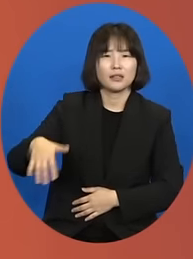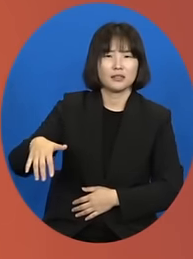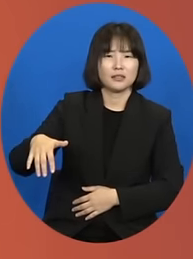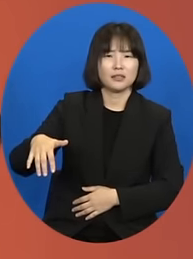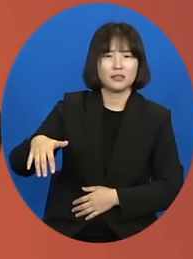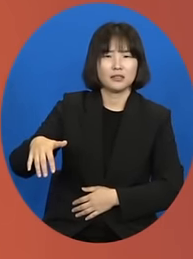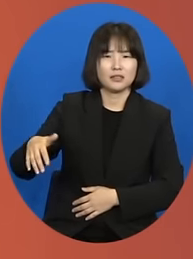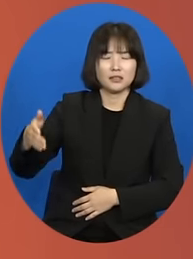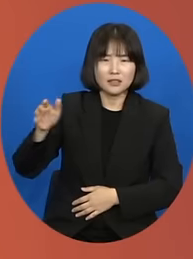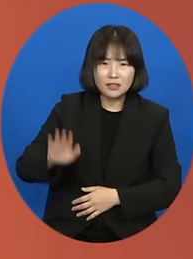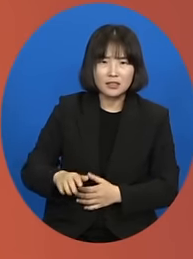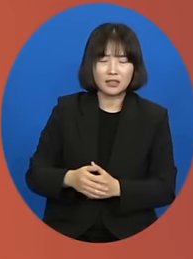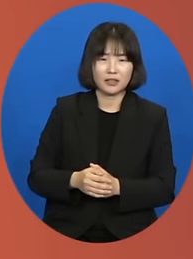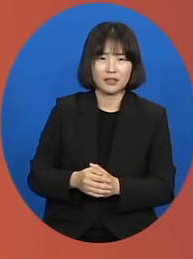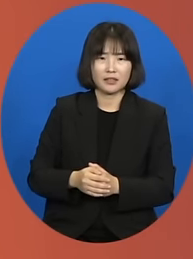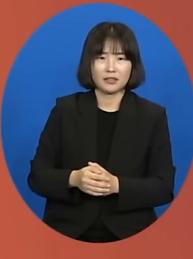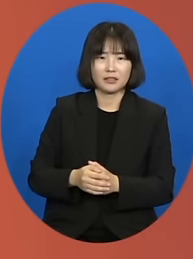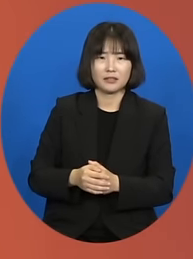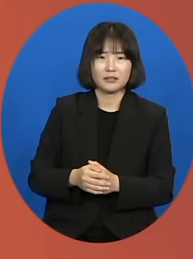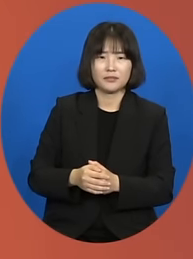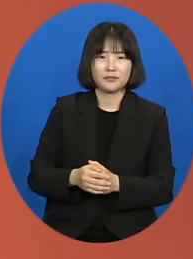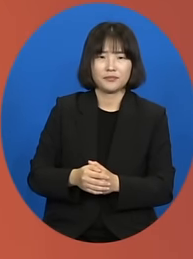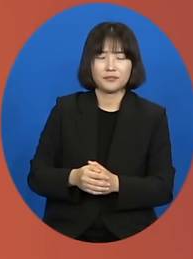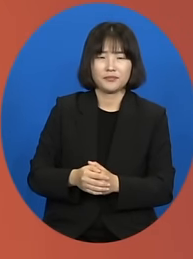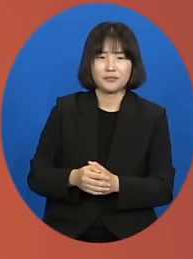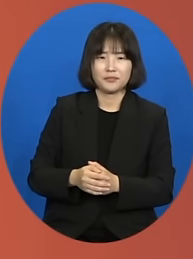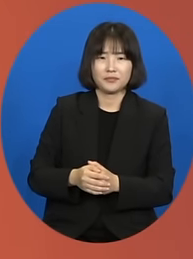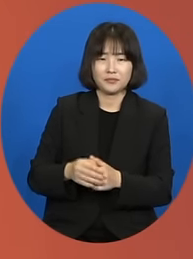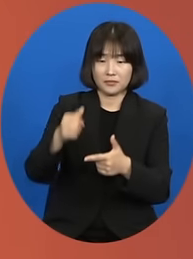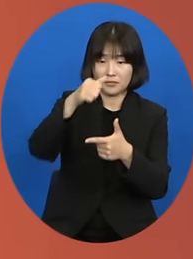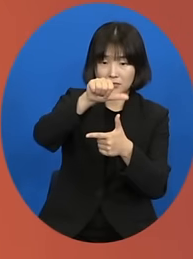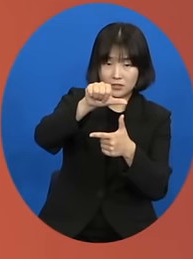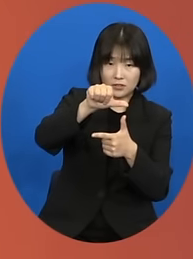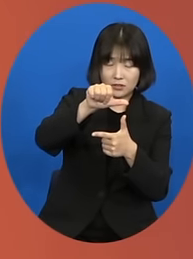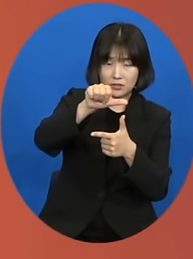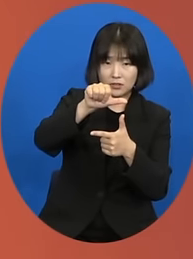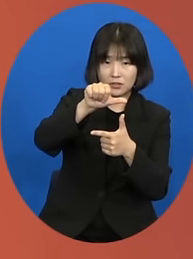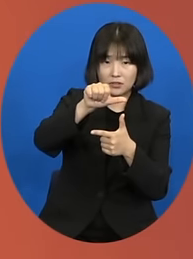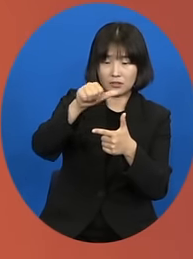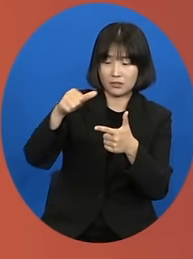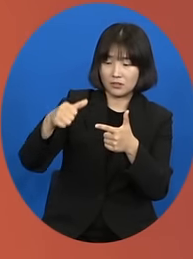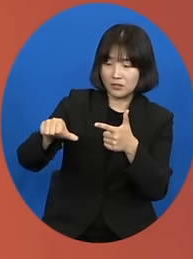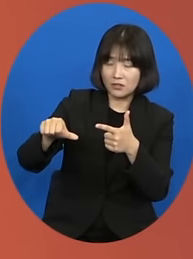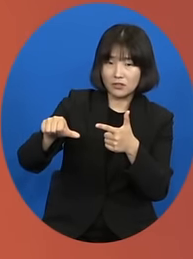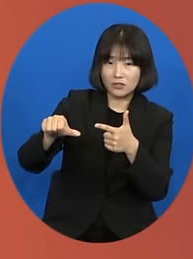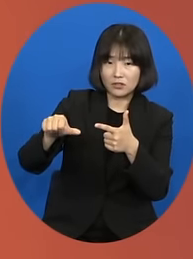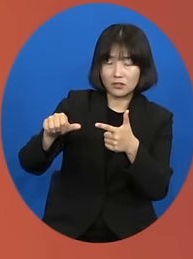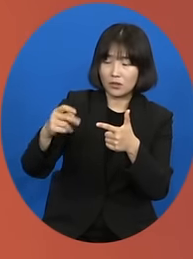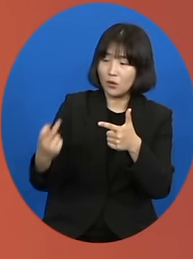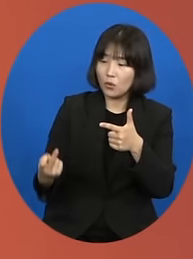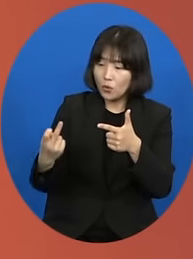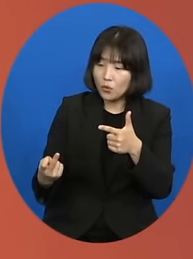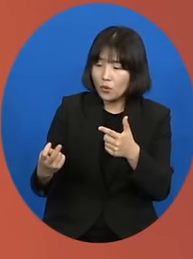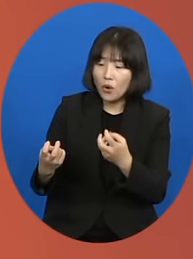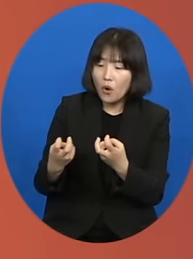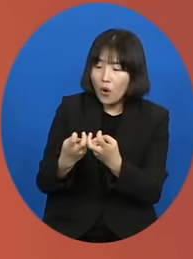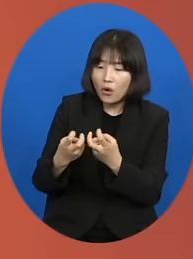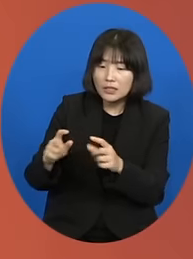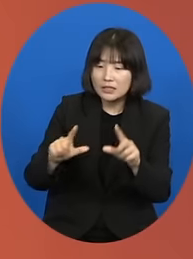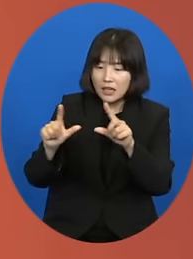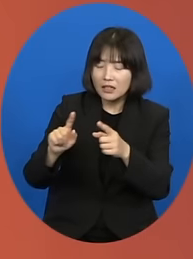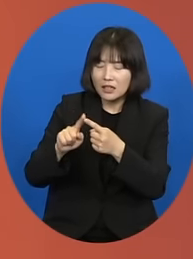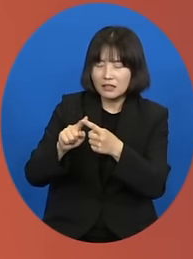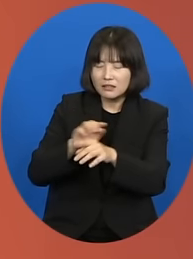이 큰형은 자기 동생이 어떻게 살았는지에 대해서 너무나도 잘 알고 있습니다. 어떻게